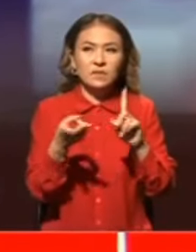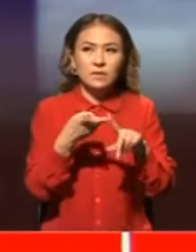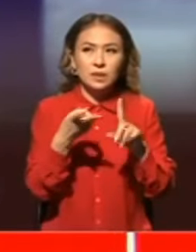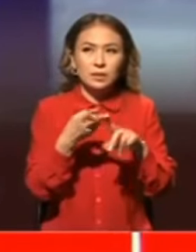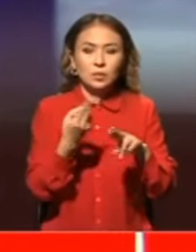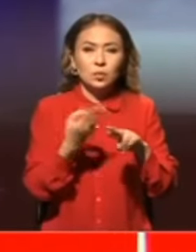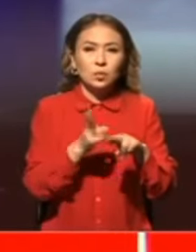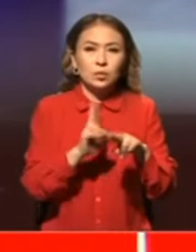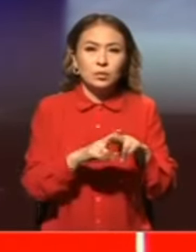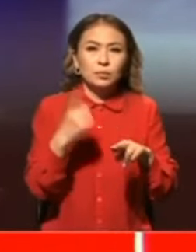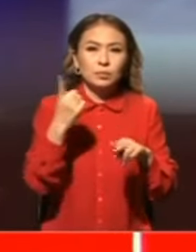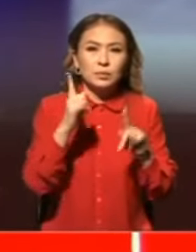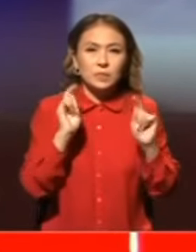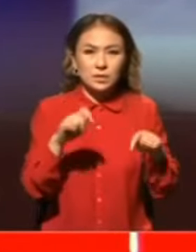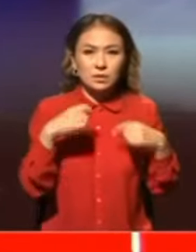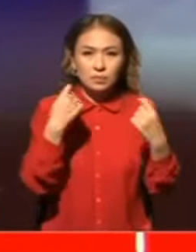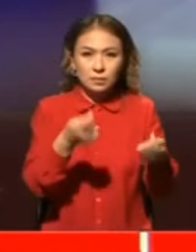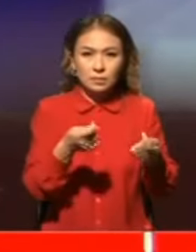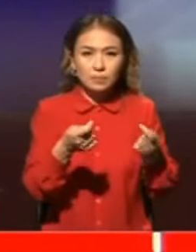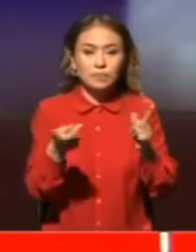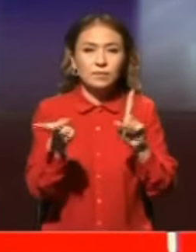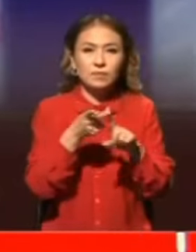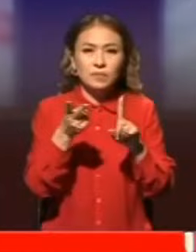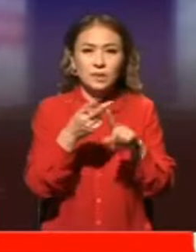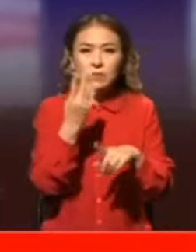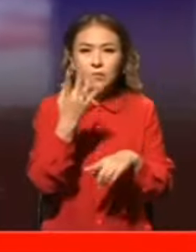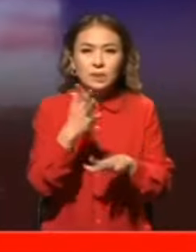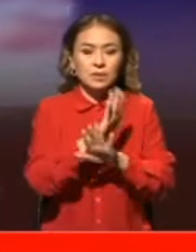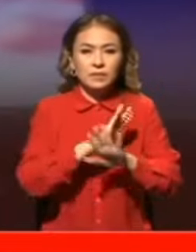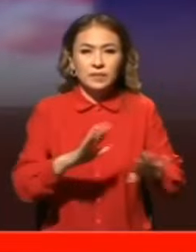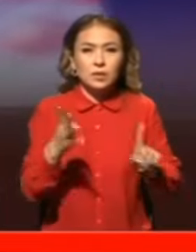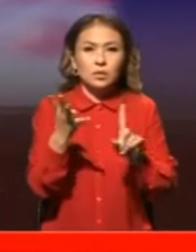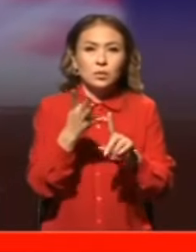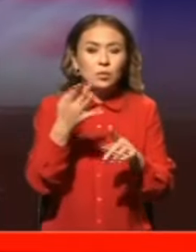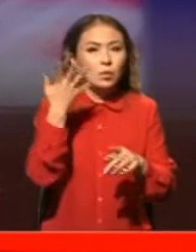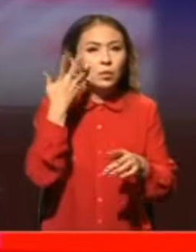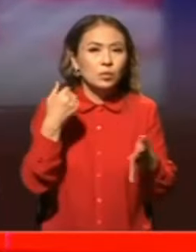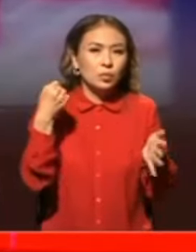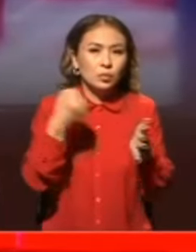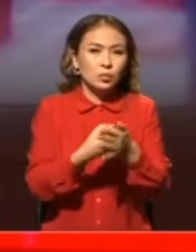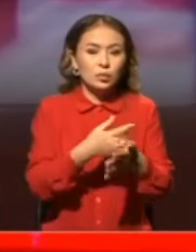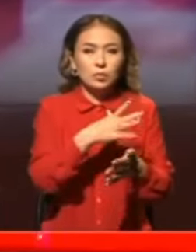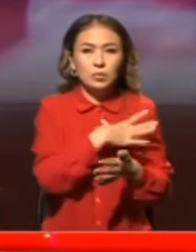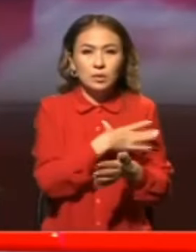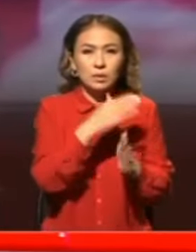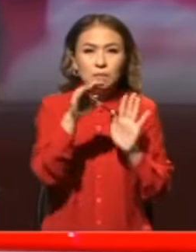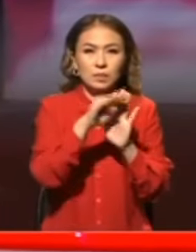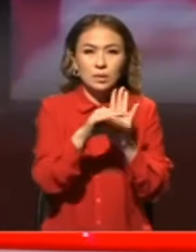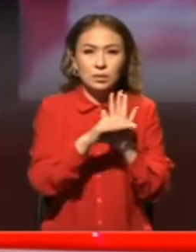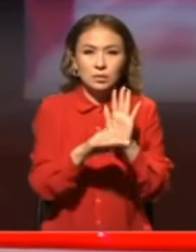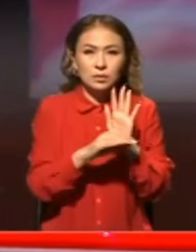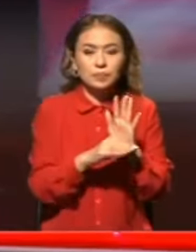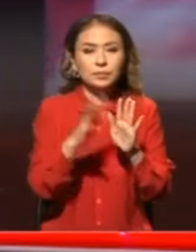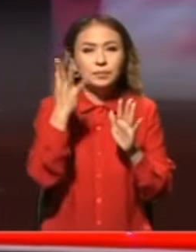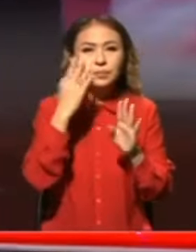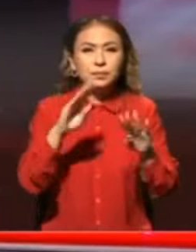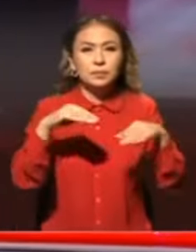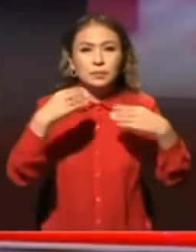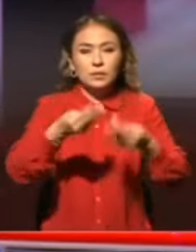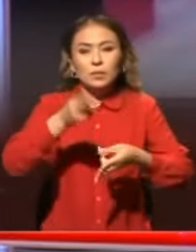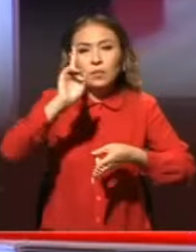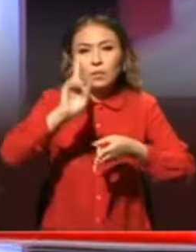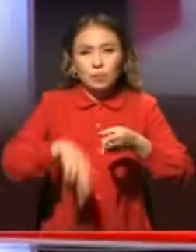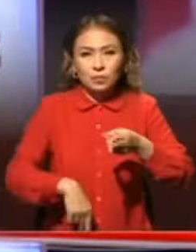мәселе. Ол біріншісіне тапсырып, бірінші 45-ші емес, төртіншісіне жеткенше ол сол төртінші бағытқа бөлінген қаражат бітіп